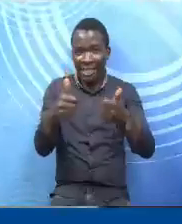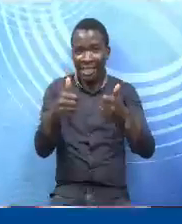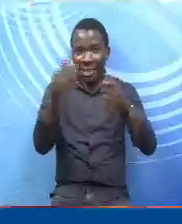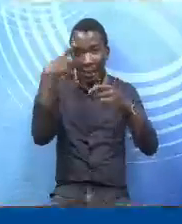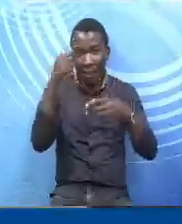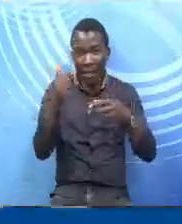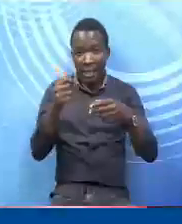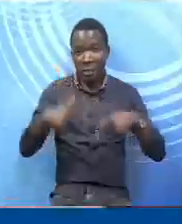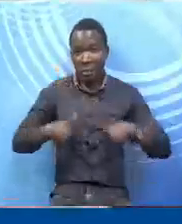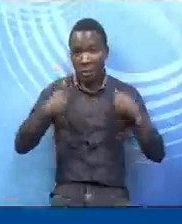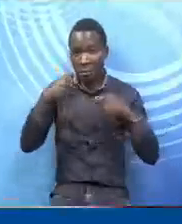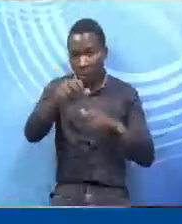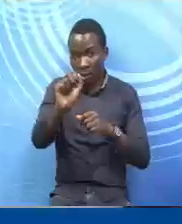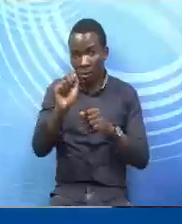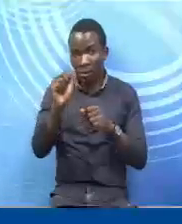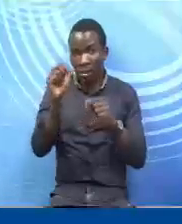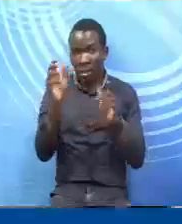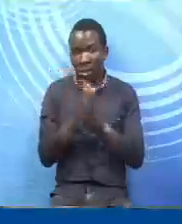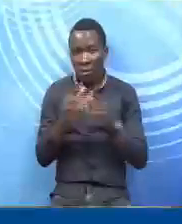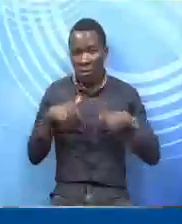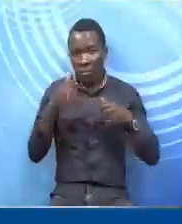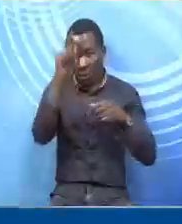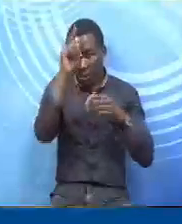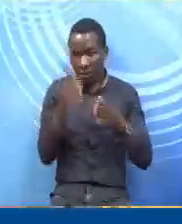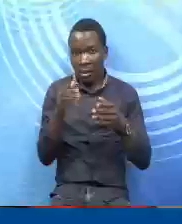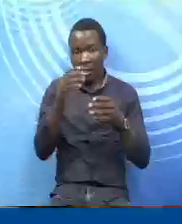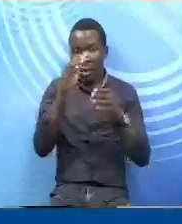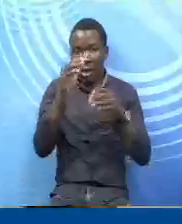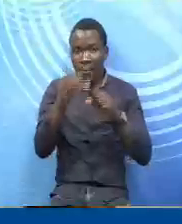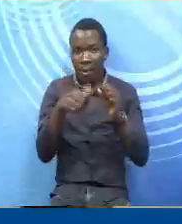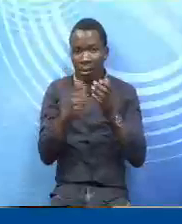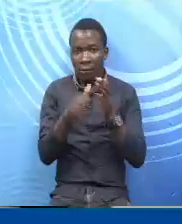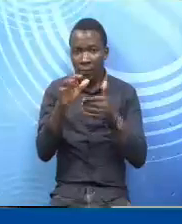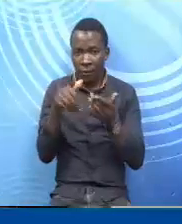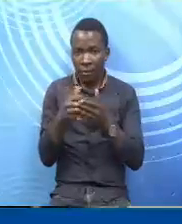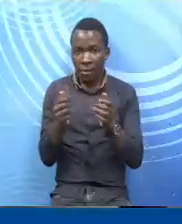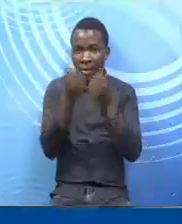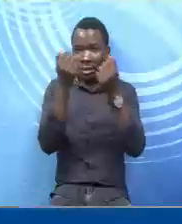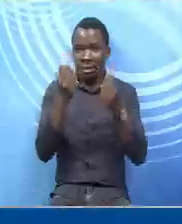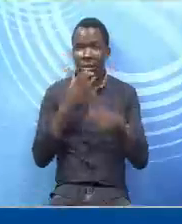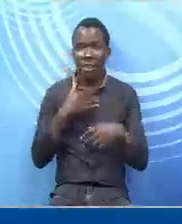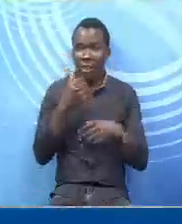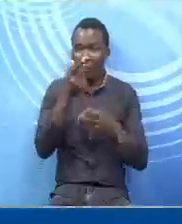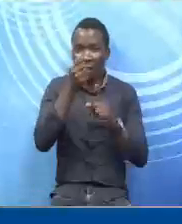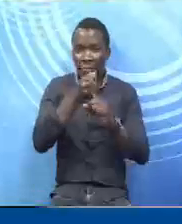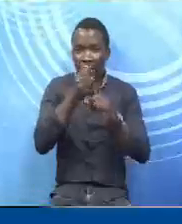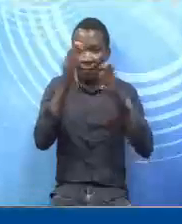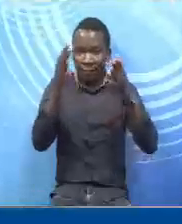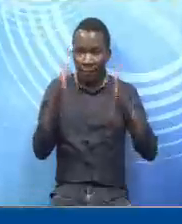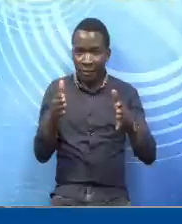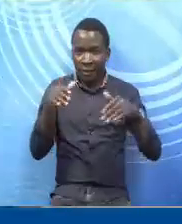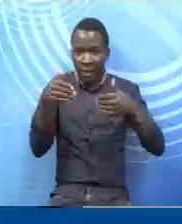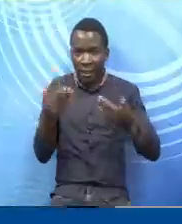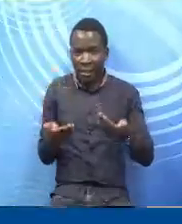bamenye n'ubuzima bwabo n'ubw'abaturage. Kuri ibi bibazo byose by'izi mpanuka twifuje kumenya icyo ubuvugizi bwa polisi bubivugaho cyangwa